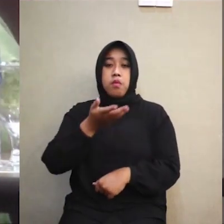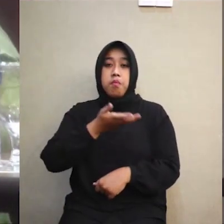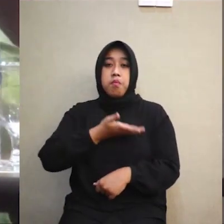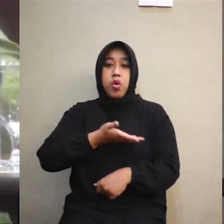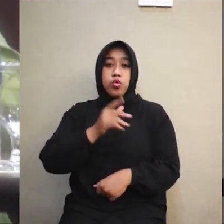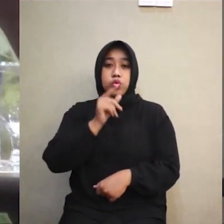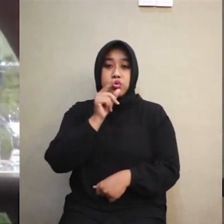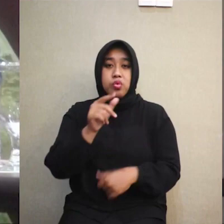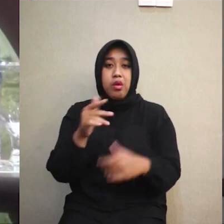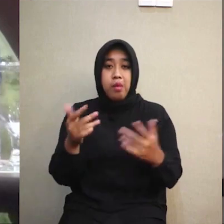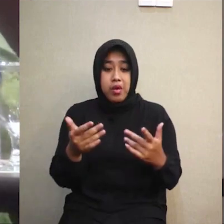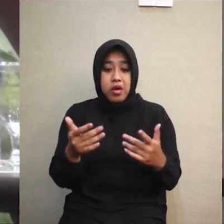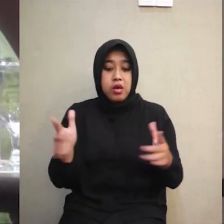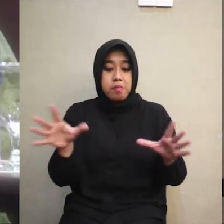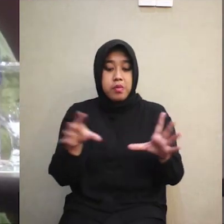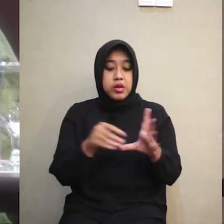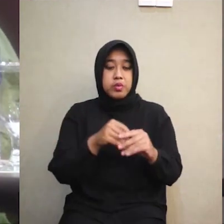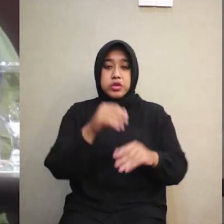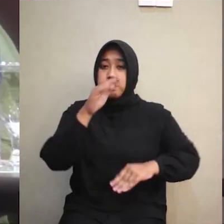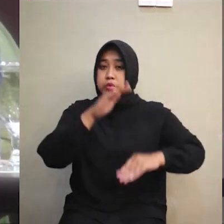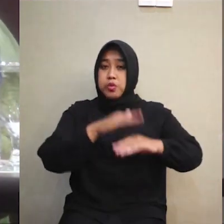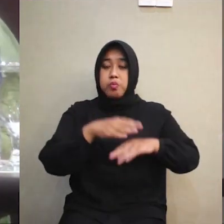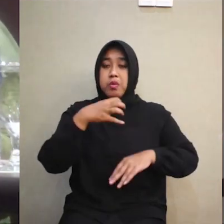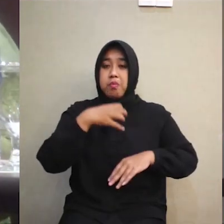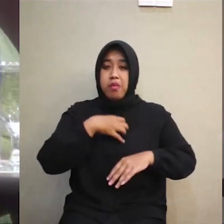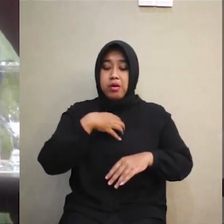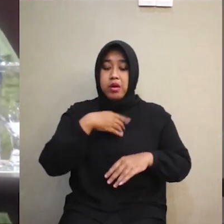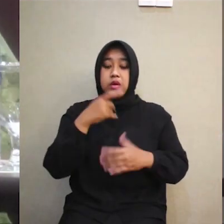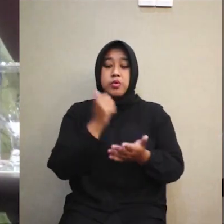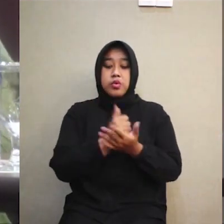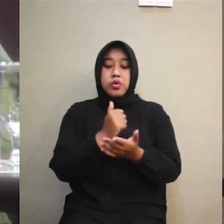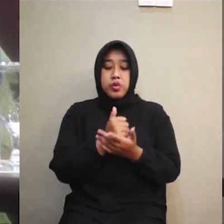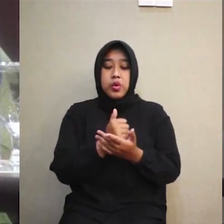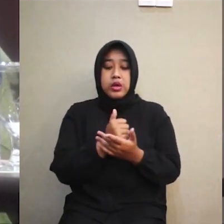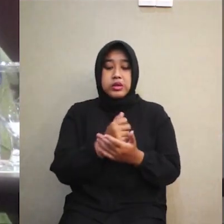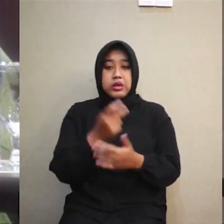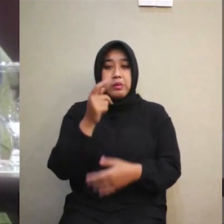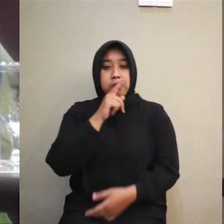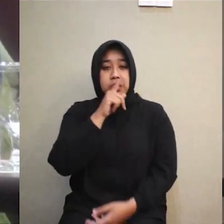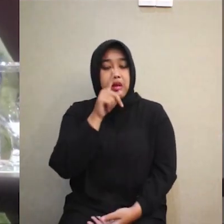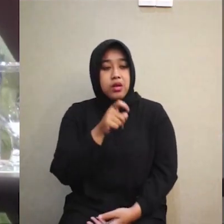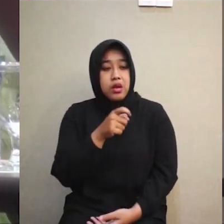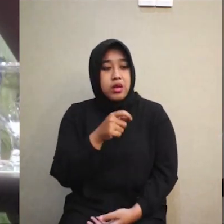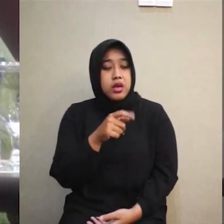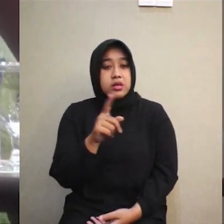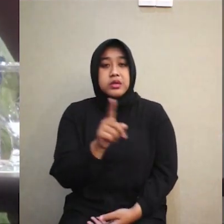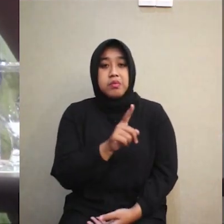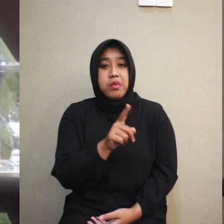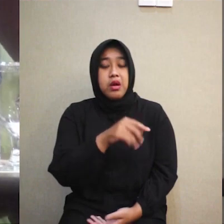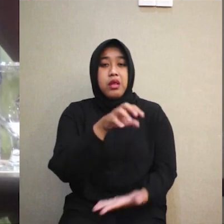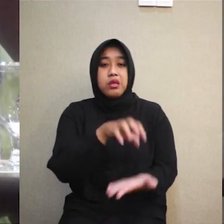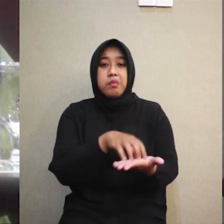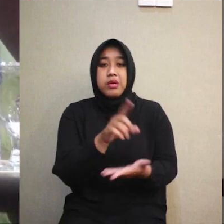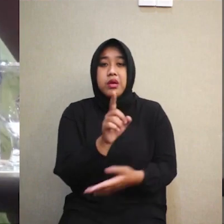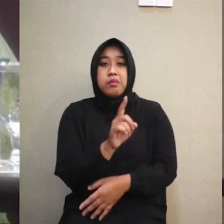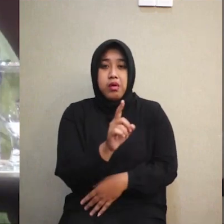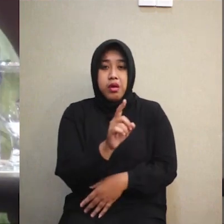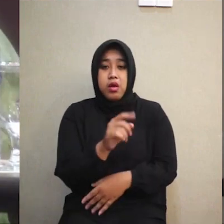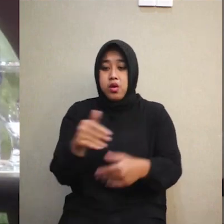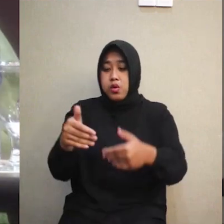nah ini partisipasi penuh dan bermakna ini kemudian akan dipertanyakan Di mana tempatnya gitu